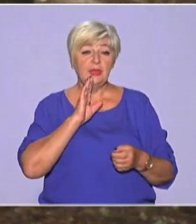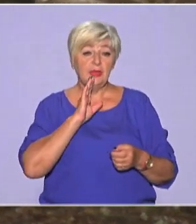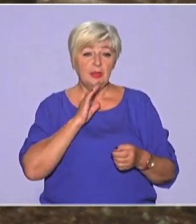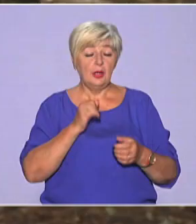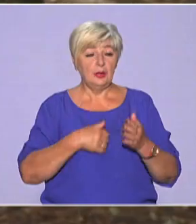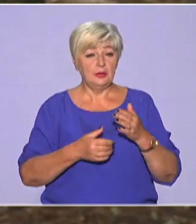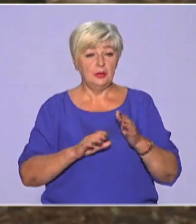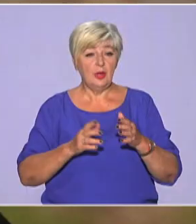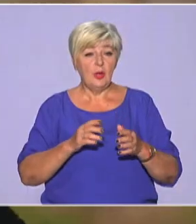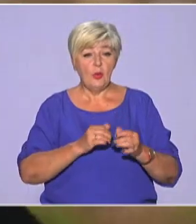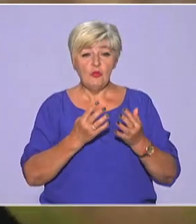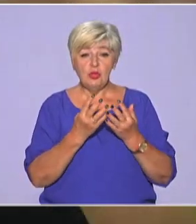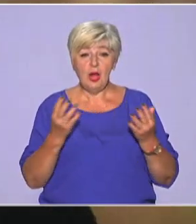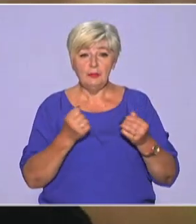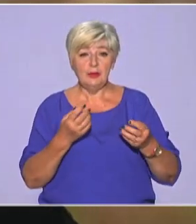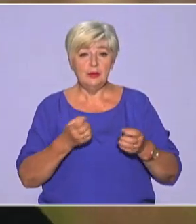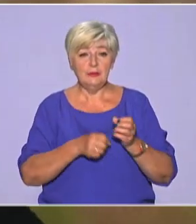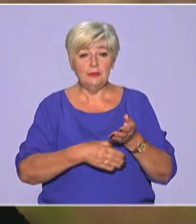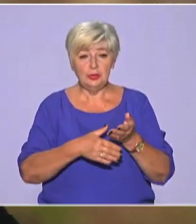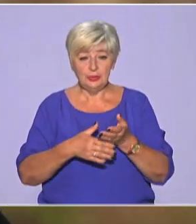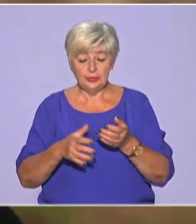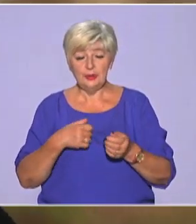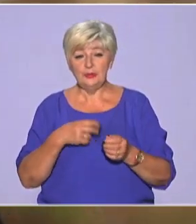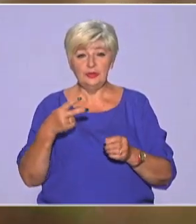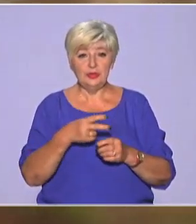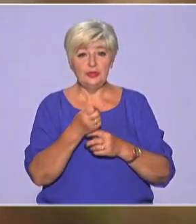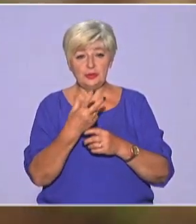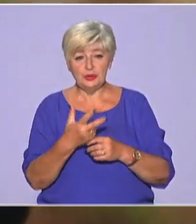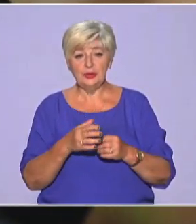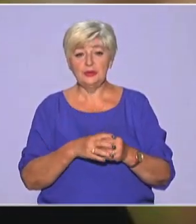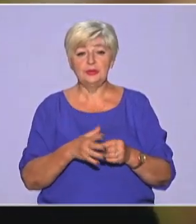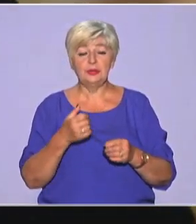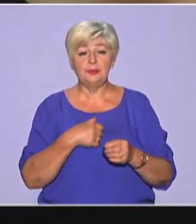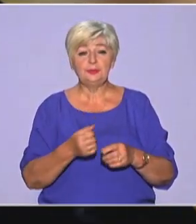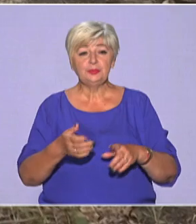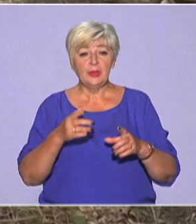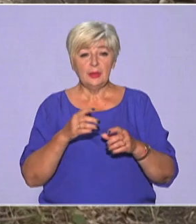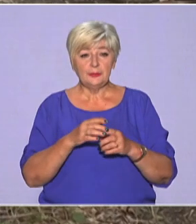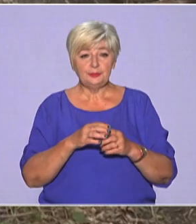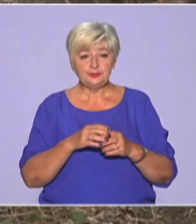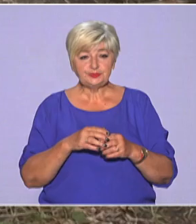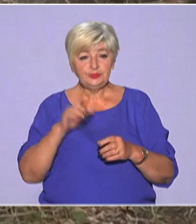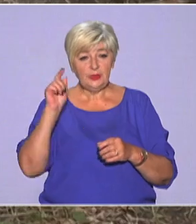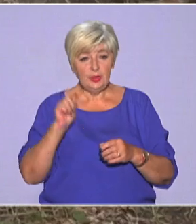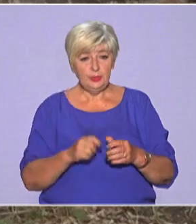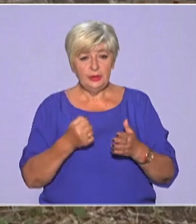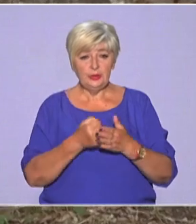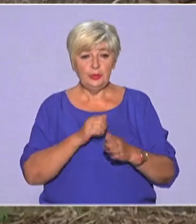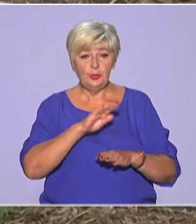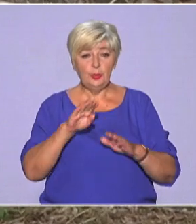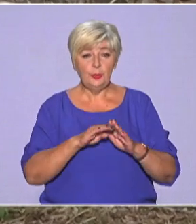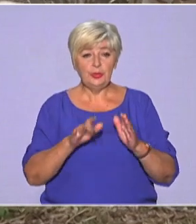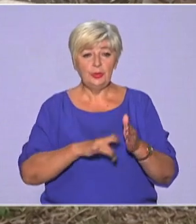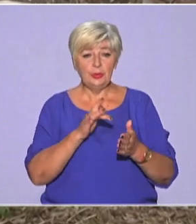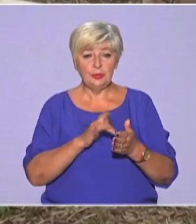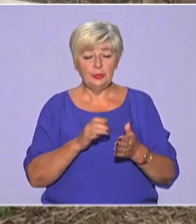волонтерів з 2014-го. Рідний Торецьк змушена була покинути, рятуючи дитину від обстрілів. Приїхали до Підгородного